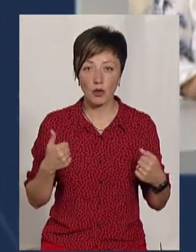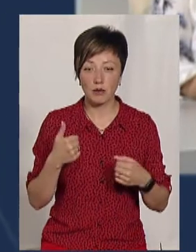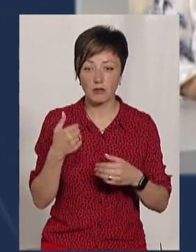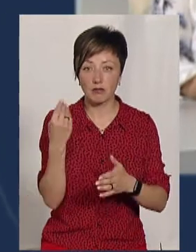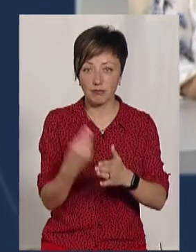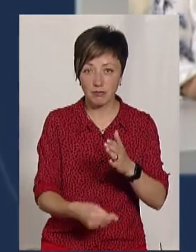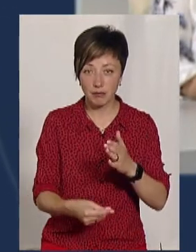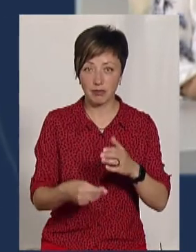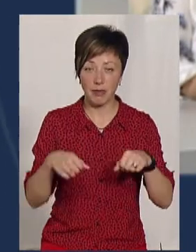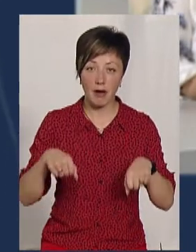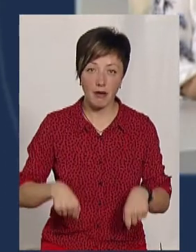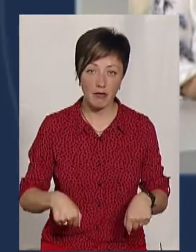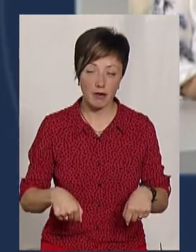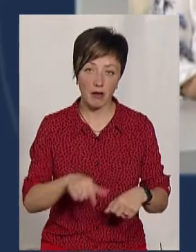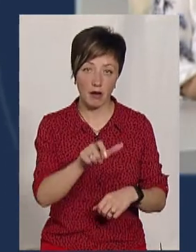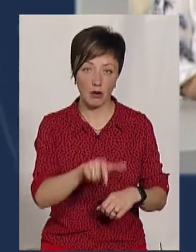ніяк права